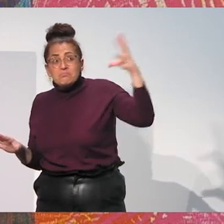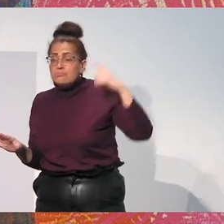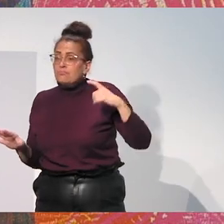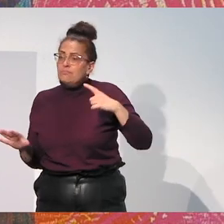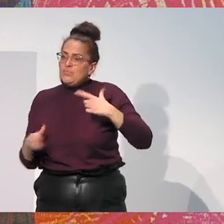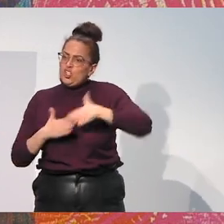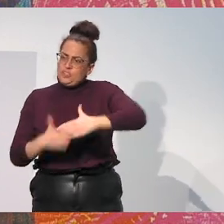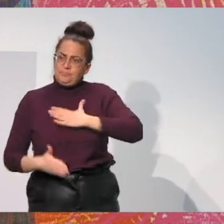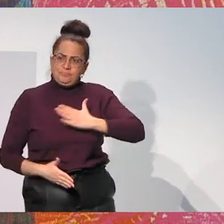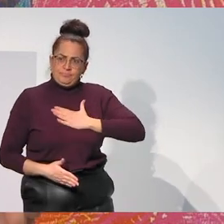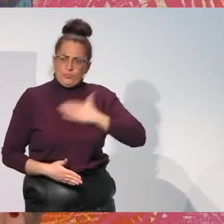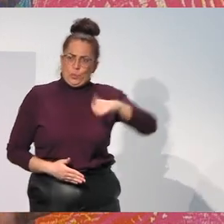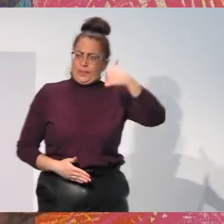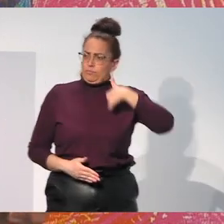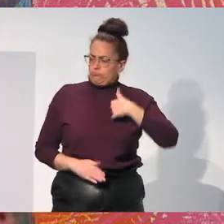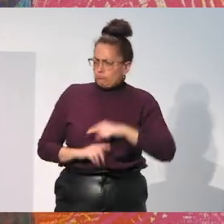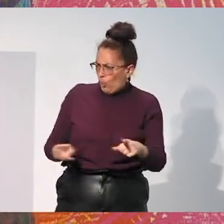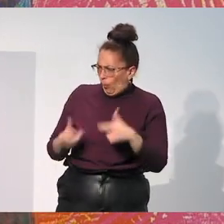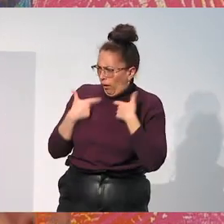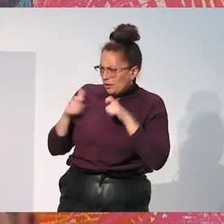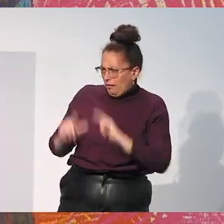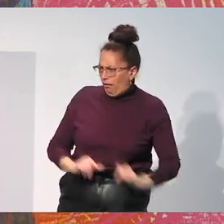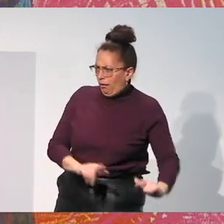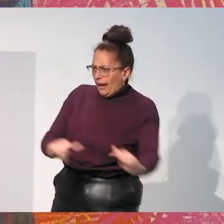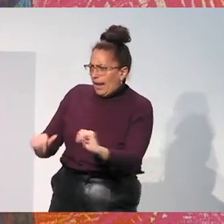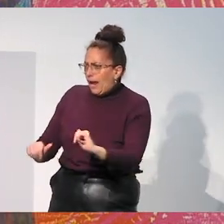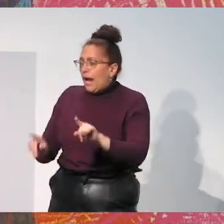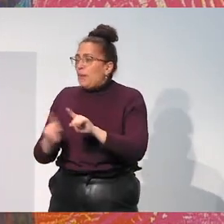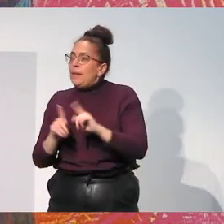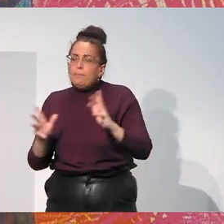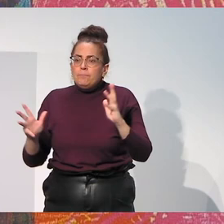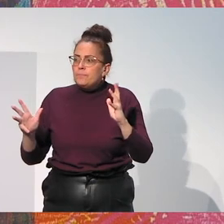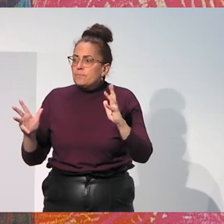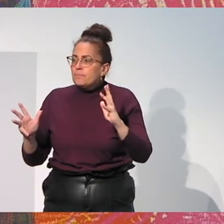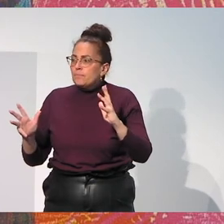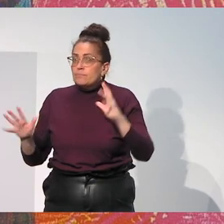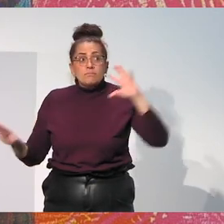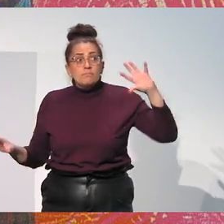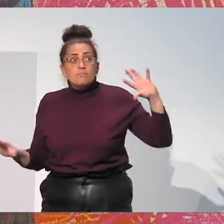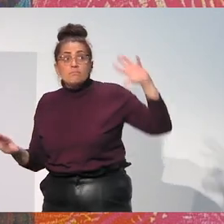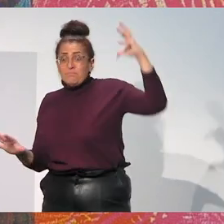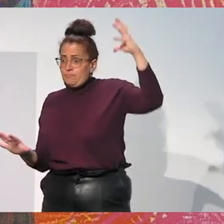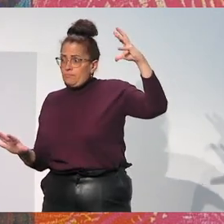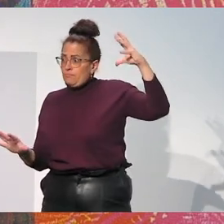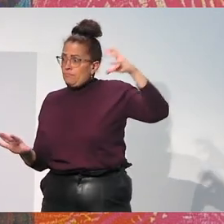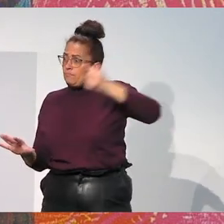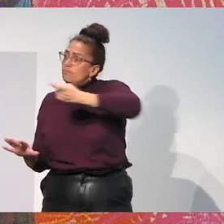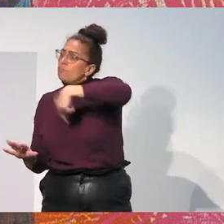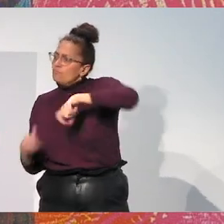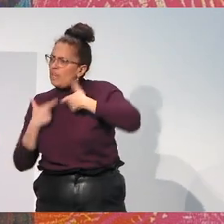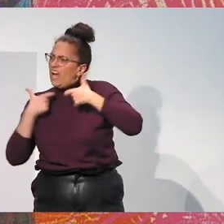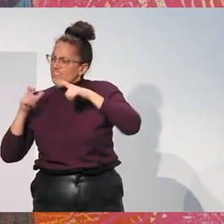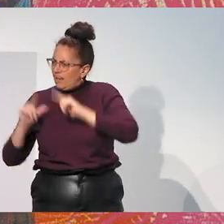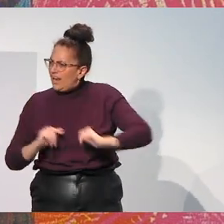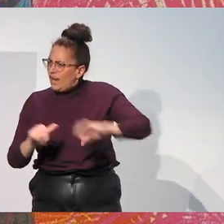exclusif, c'est-à-dire que voilà, tout le monde peut y avoir accès, et non rival, dans le sens où le soleil auquel chacun a accès